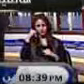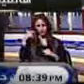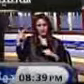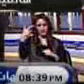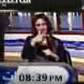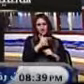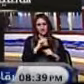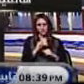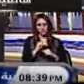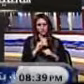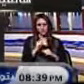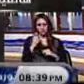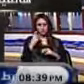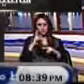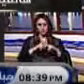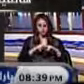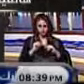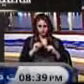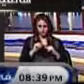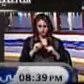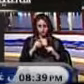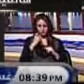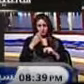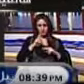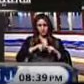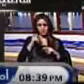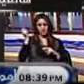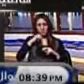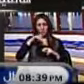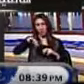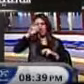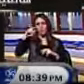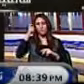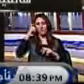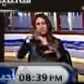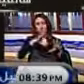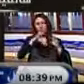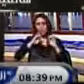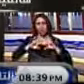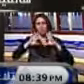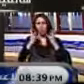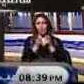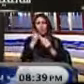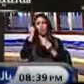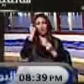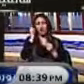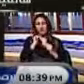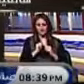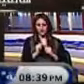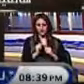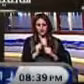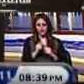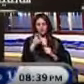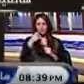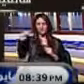يقولوا لي احنا انت كلمت محمد بيه هتقطعوا على الطريق دلوقتي بتعملوا كذا، كانت كل حاجه بتعليمات محمد بيه.